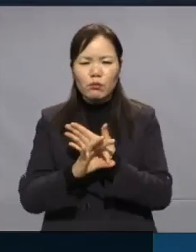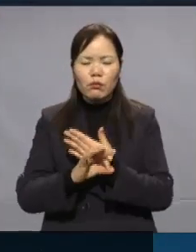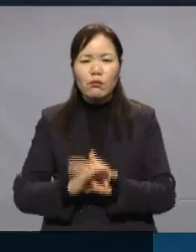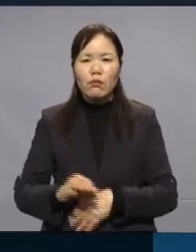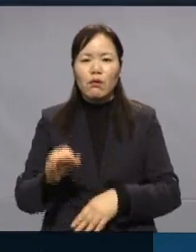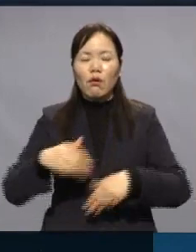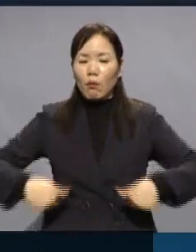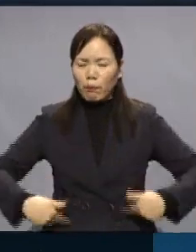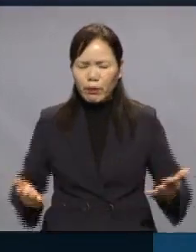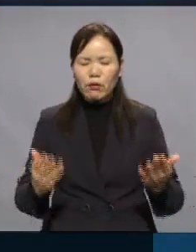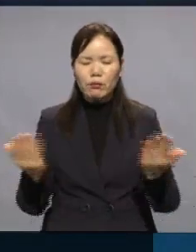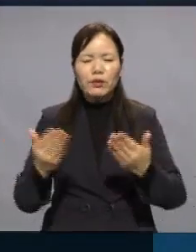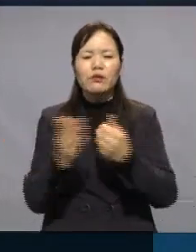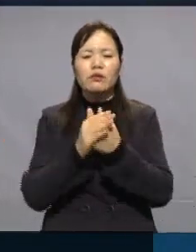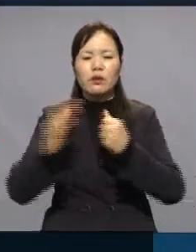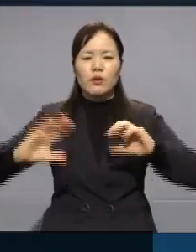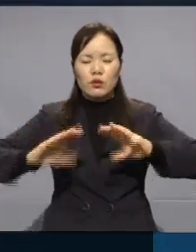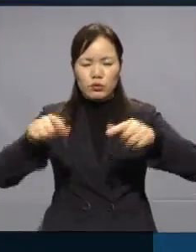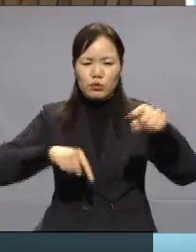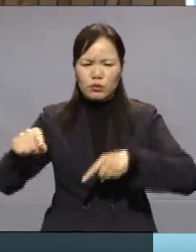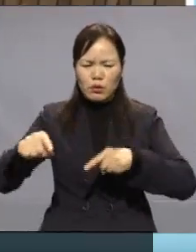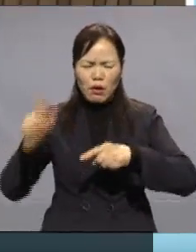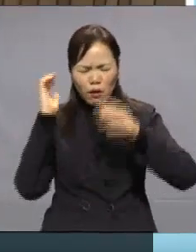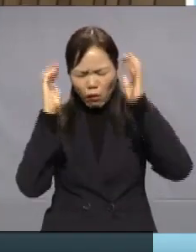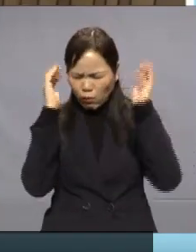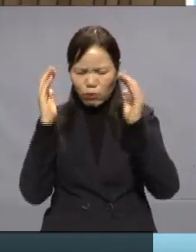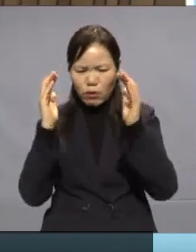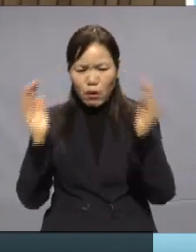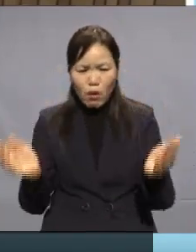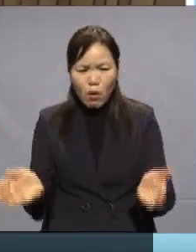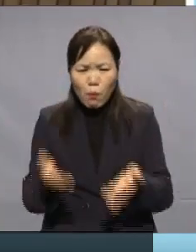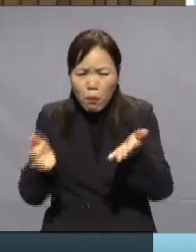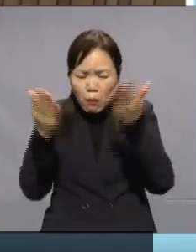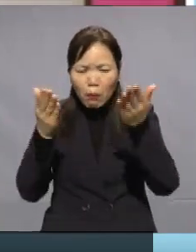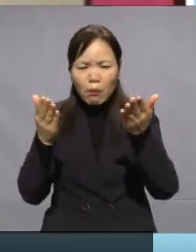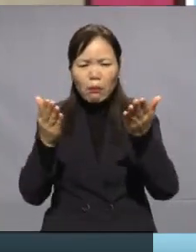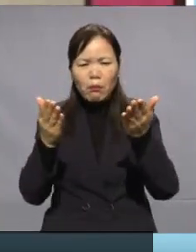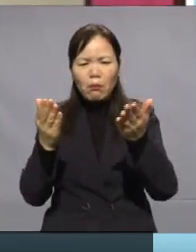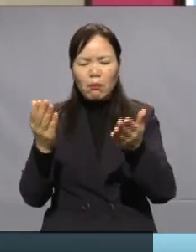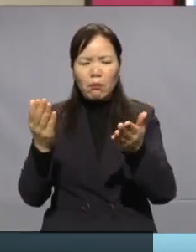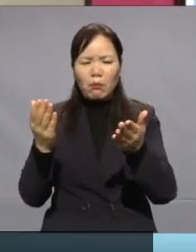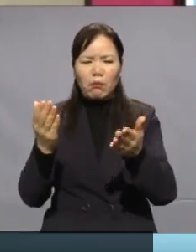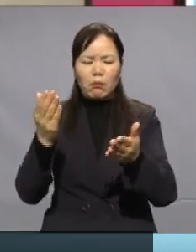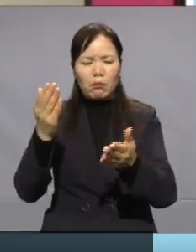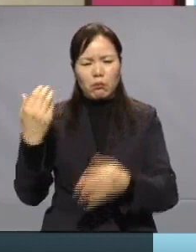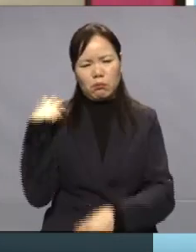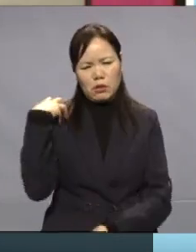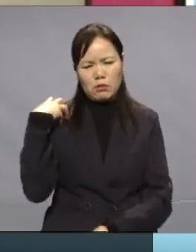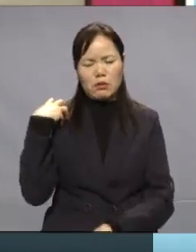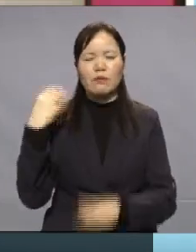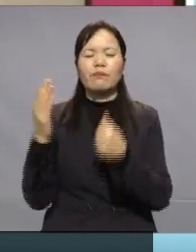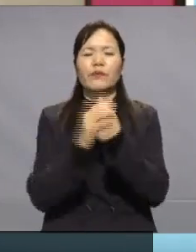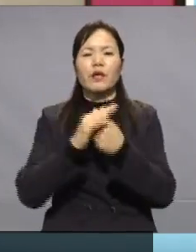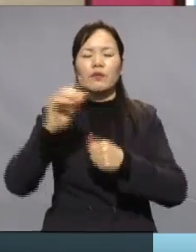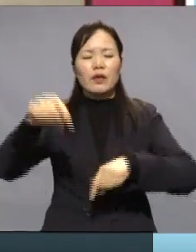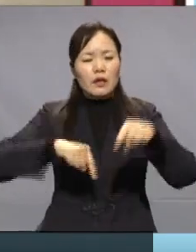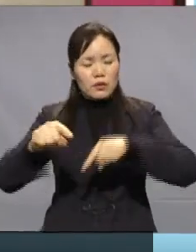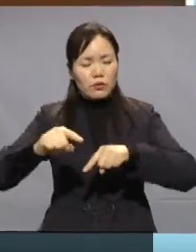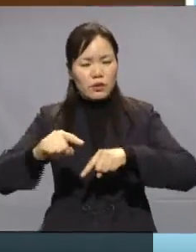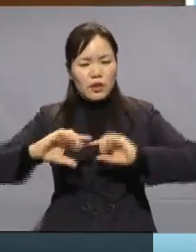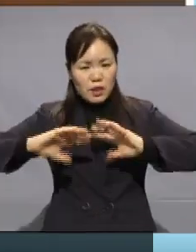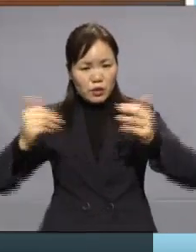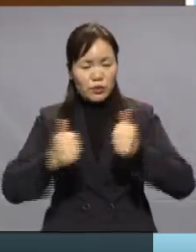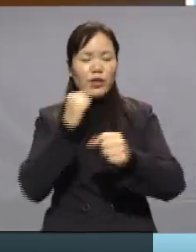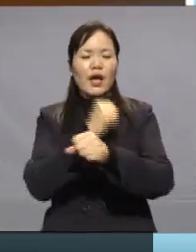괜한 일을 해서 국정의 혼란을 붙이기질 한 거 아니겠습니까 정치가 국회가 할 수 있는